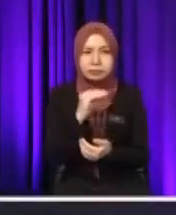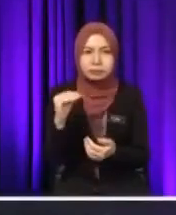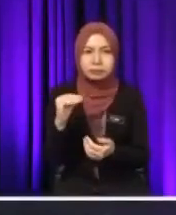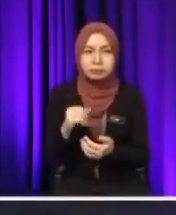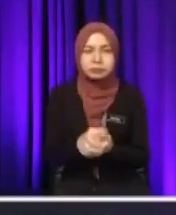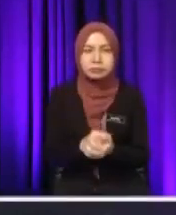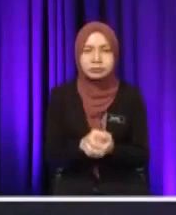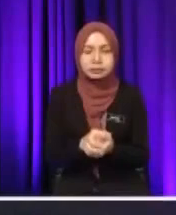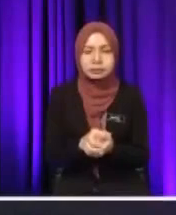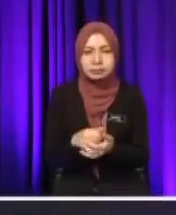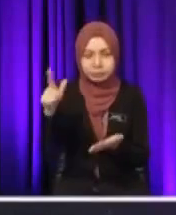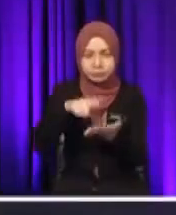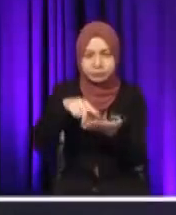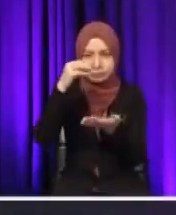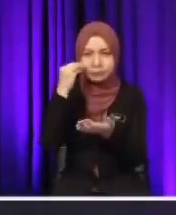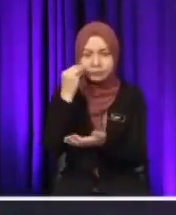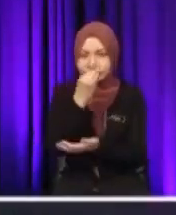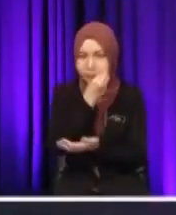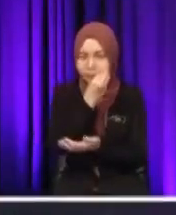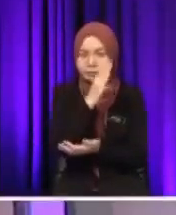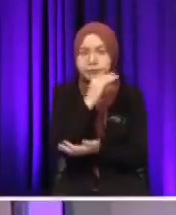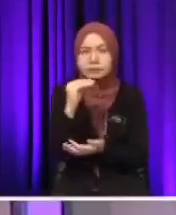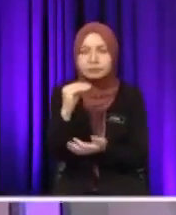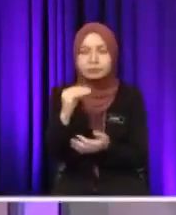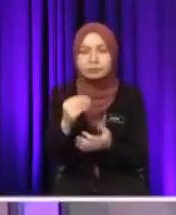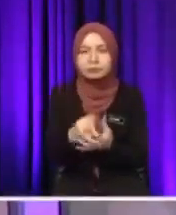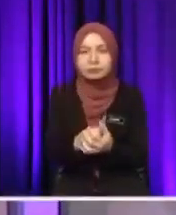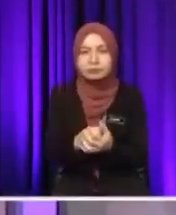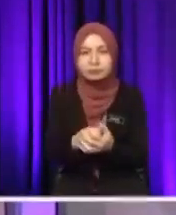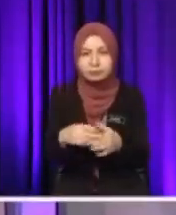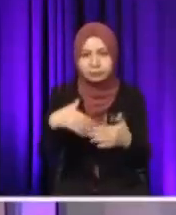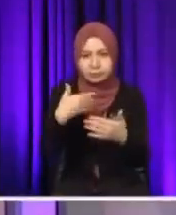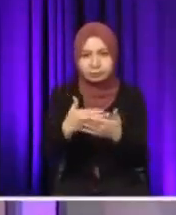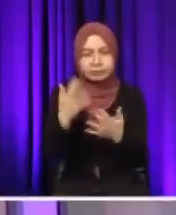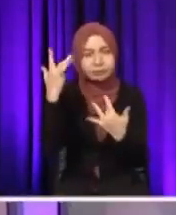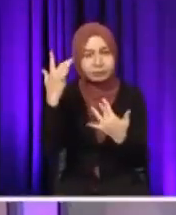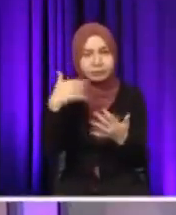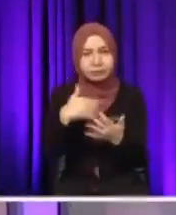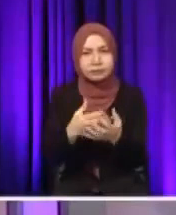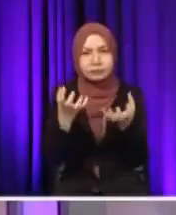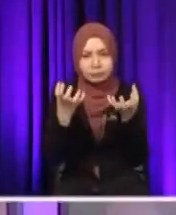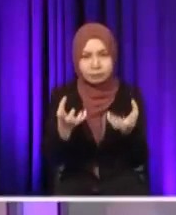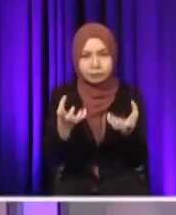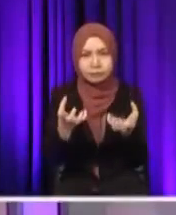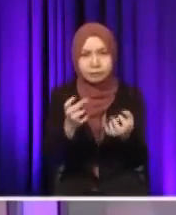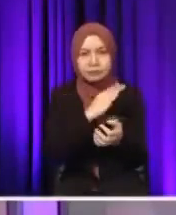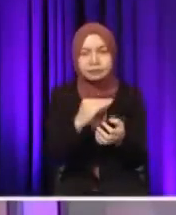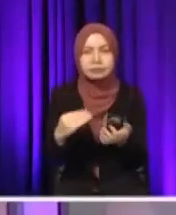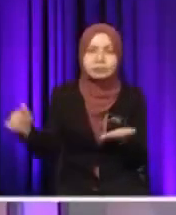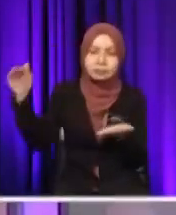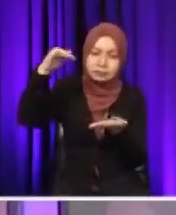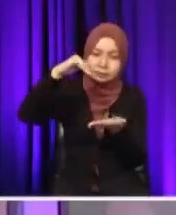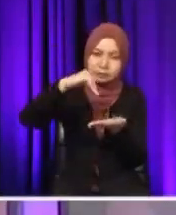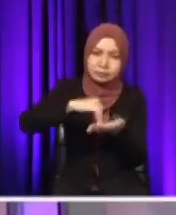lapisan tadi, dimasukkan sekali, kita biarkan satu lapisan, dia apabila dia beku, kita biarkan, baru kita masukkan satu lagi